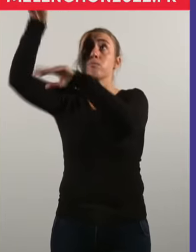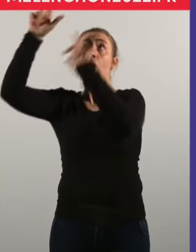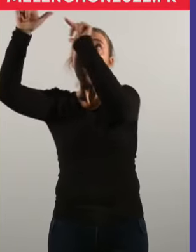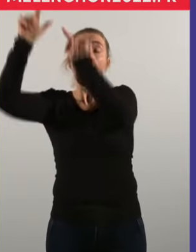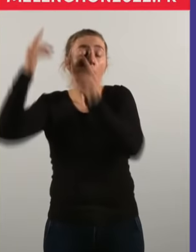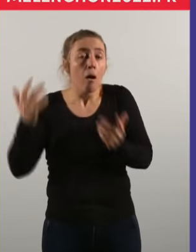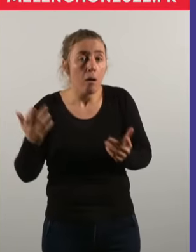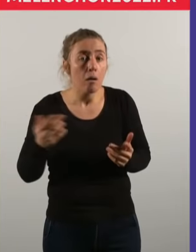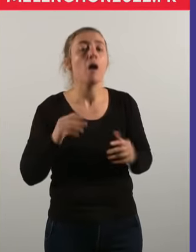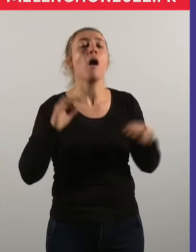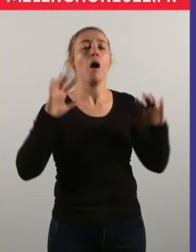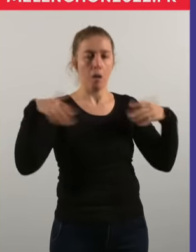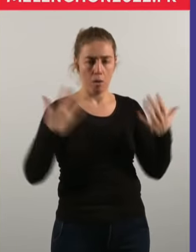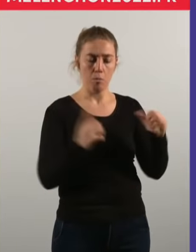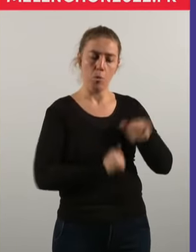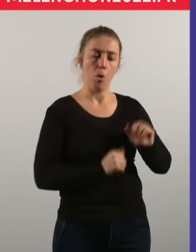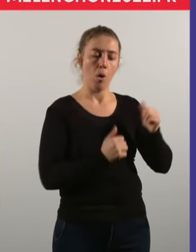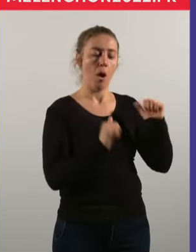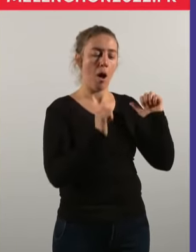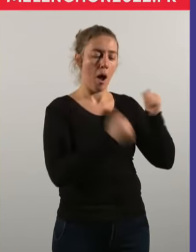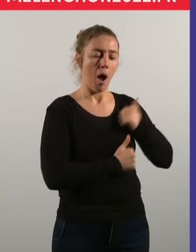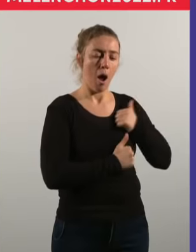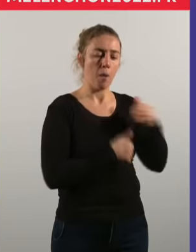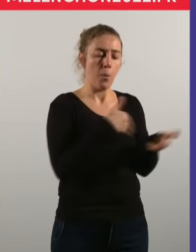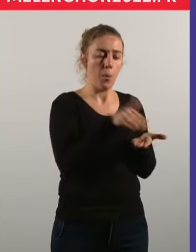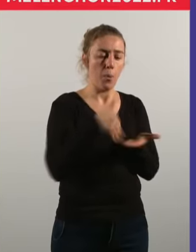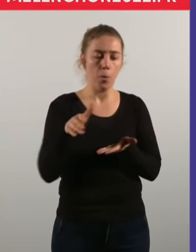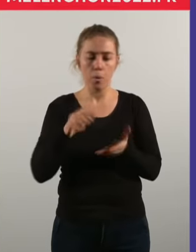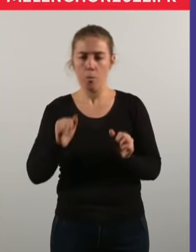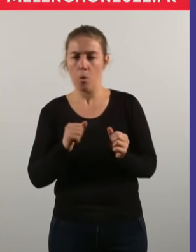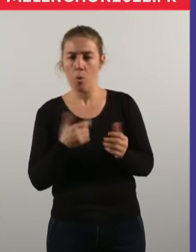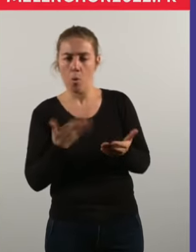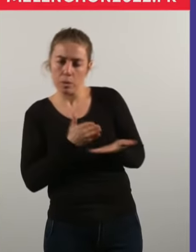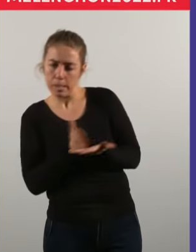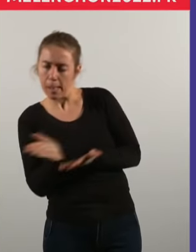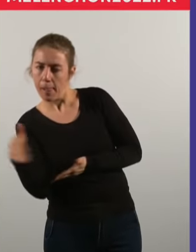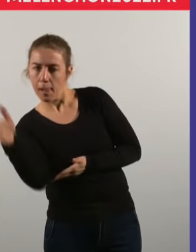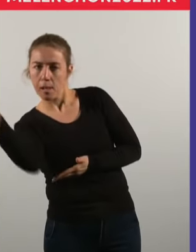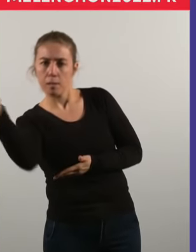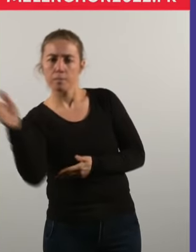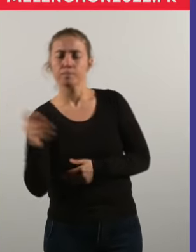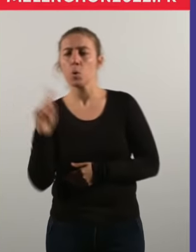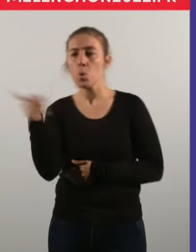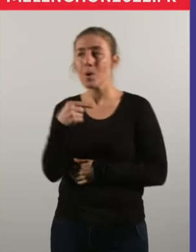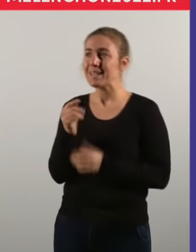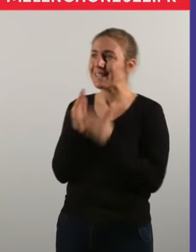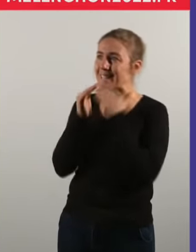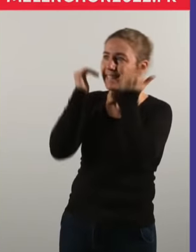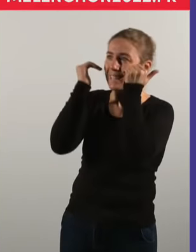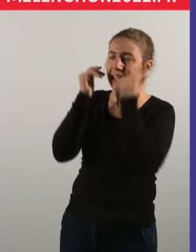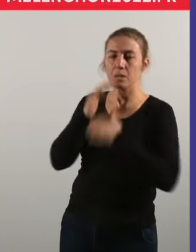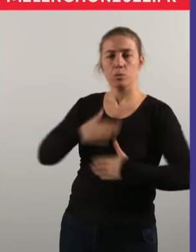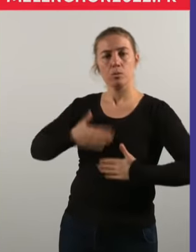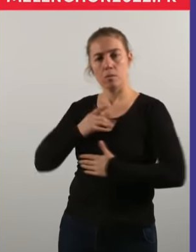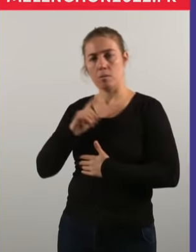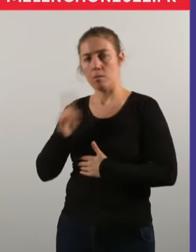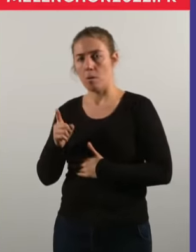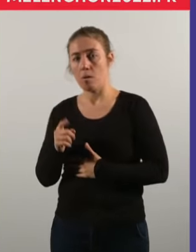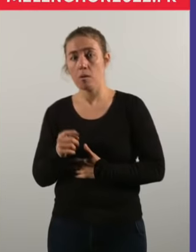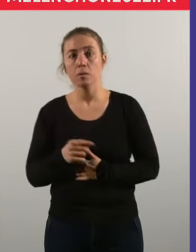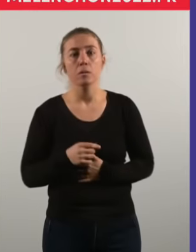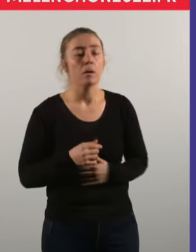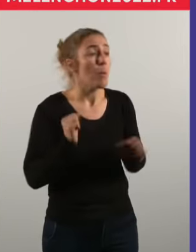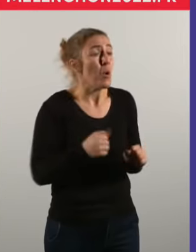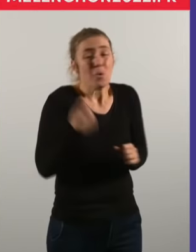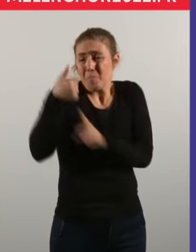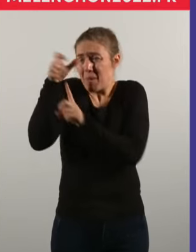désarmement nucléaire pourrait trouver un nouvel élan sur la planète. N'en riez pas, n'en souriez pas, c'est essentiel. Un seul fou